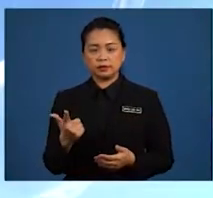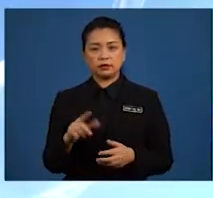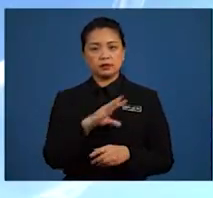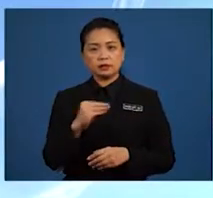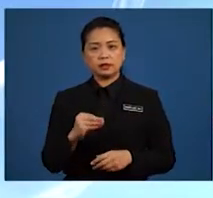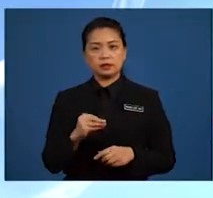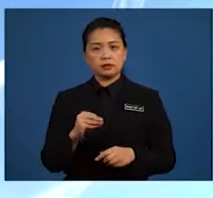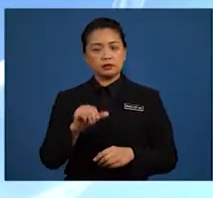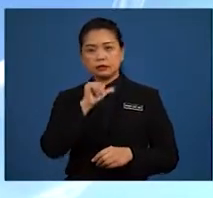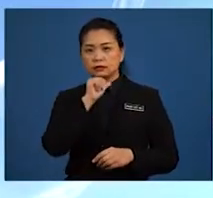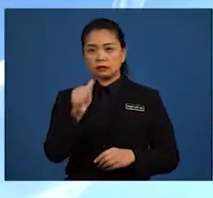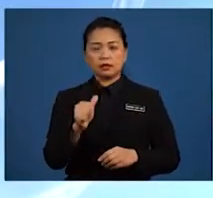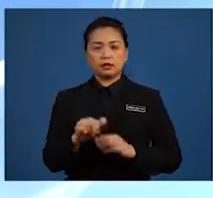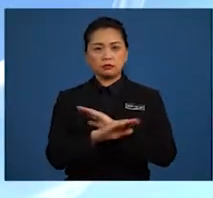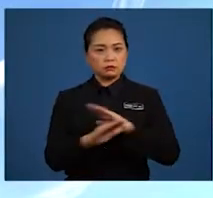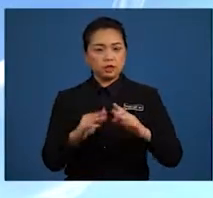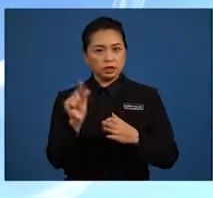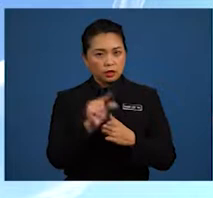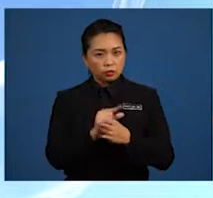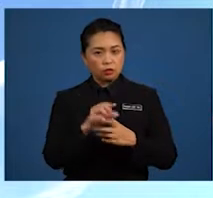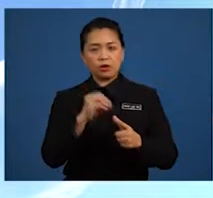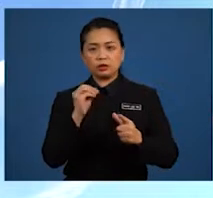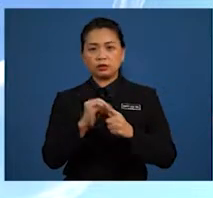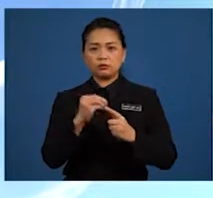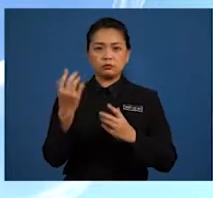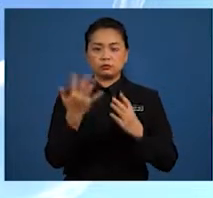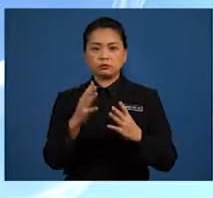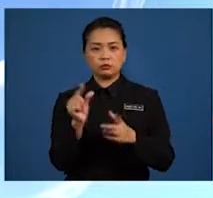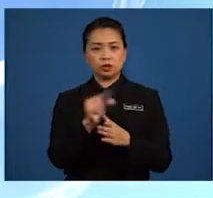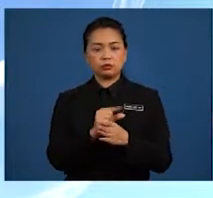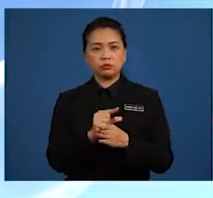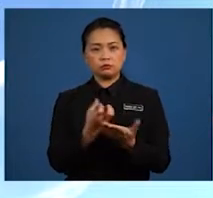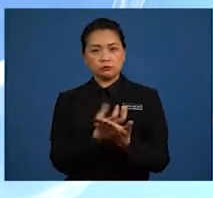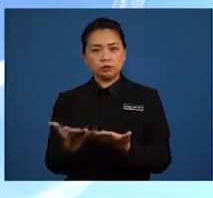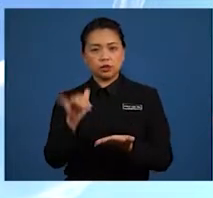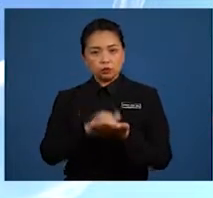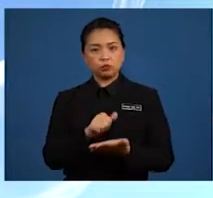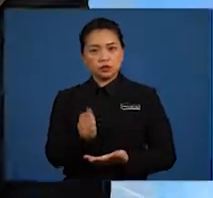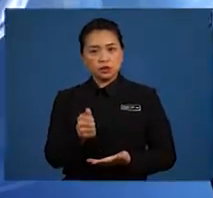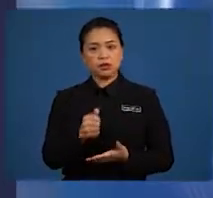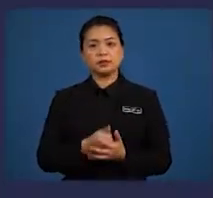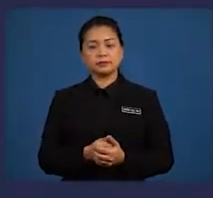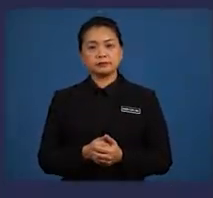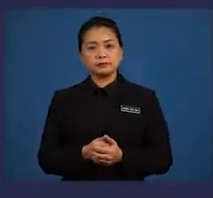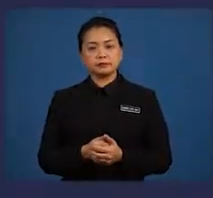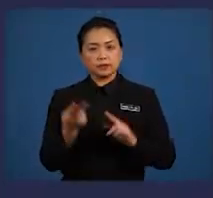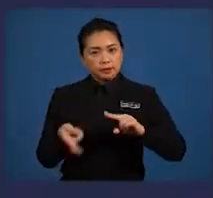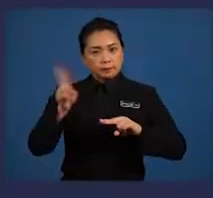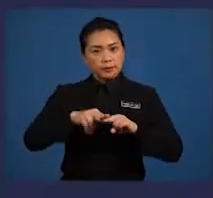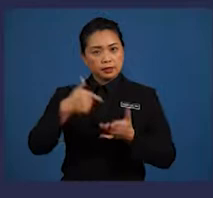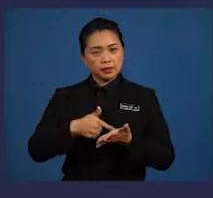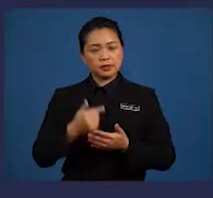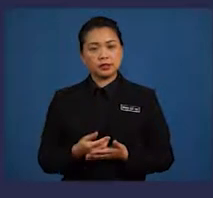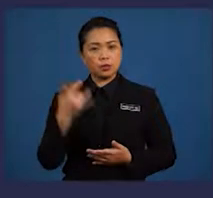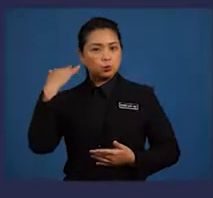tidak mengganggu atau menjejaskan keseluruhan persembahan mati media itu sendiri tambah ampule